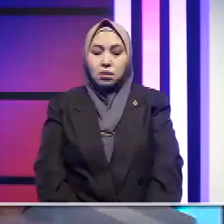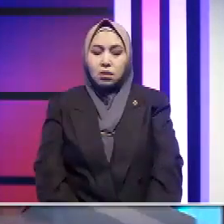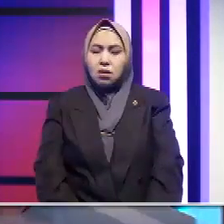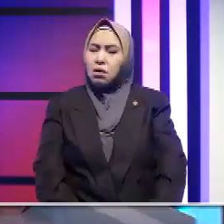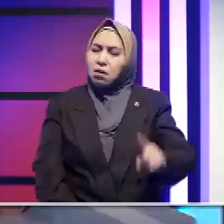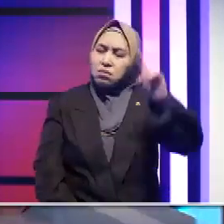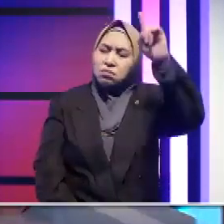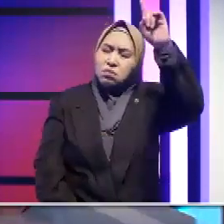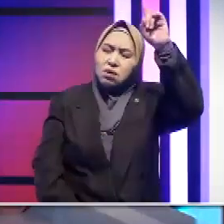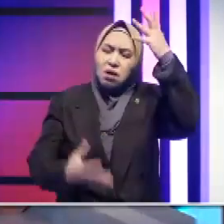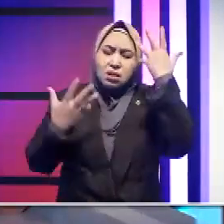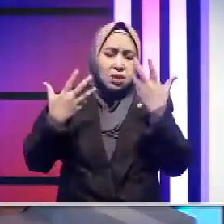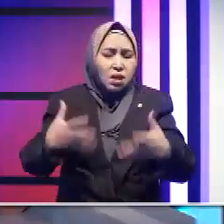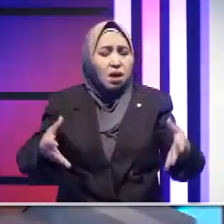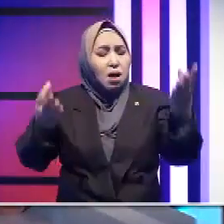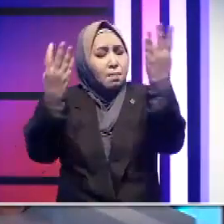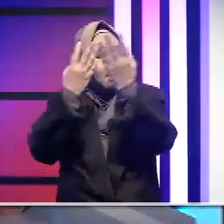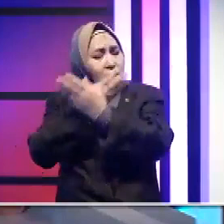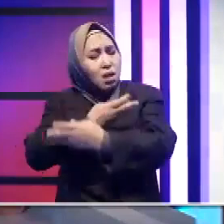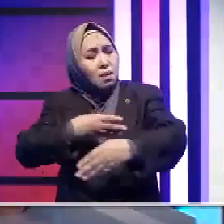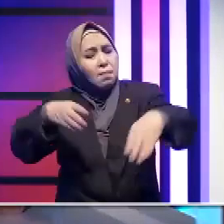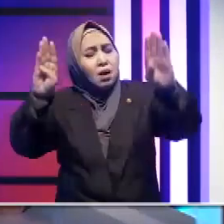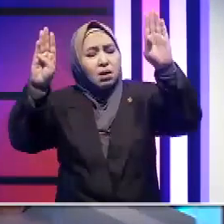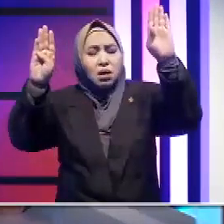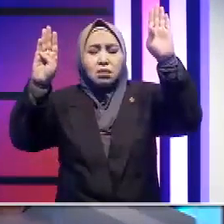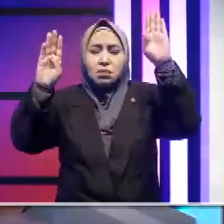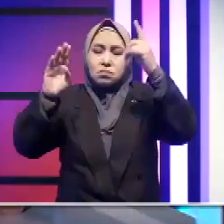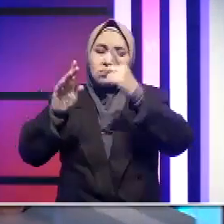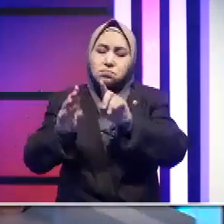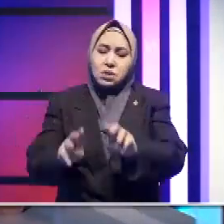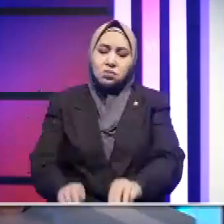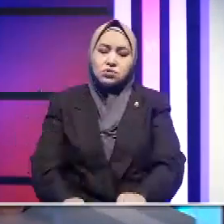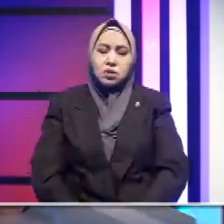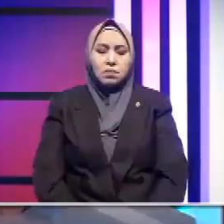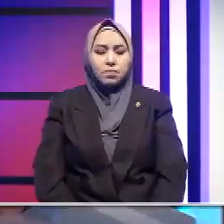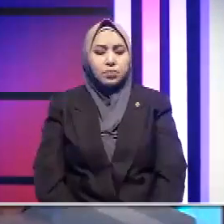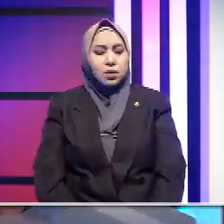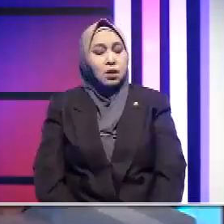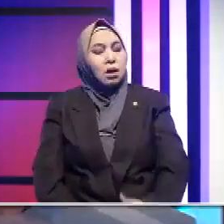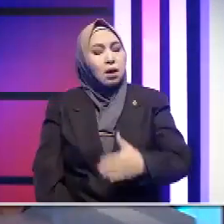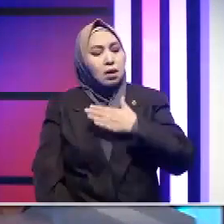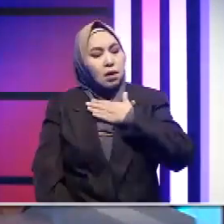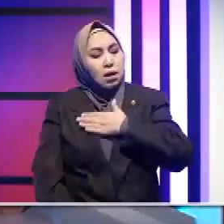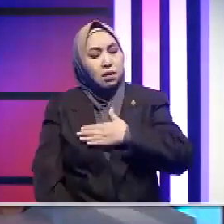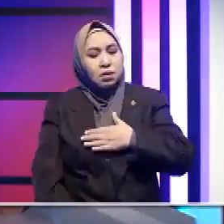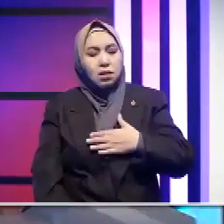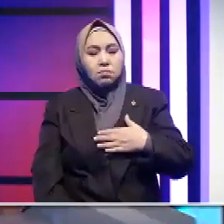Hai helm Naswa loh like a fool the world Hai wow